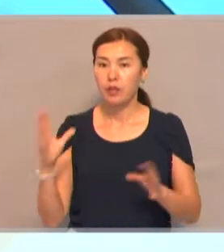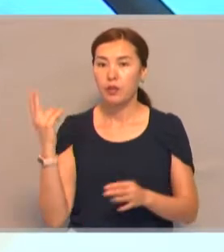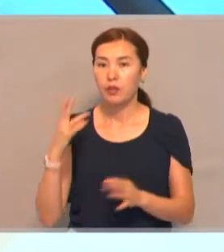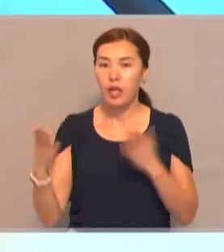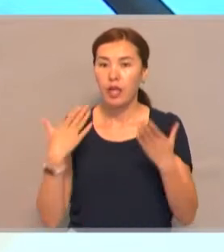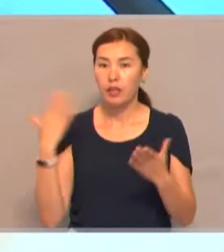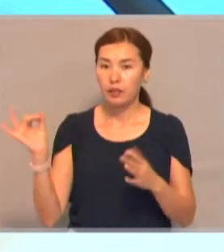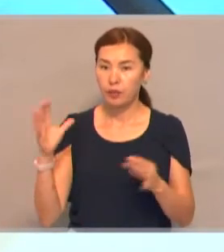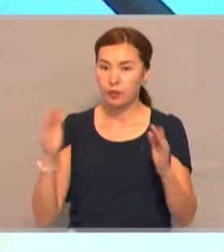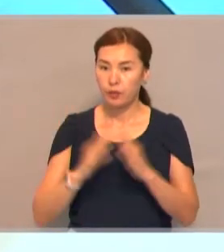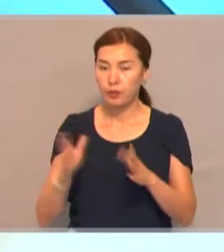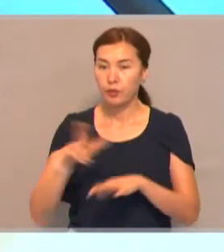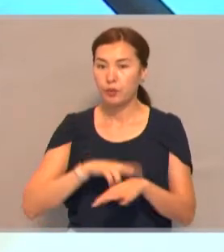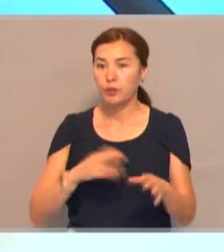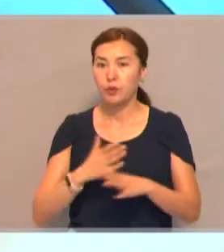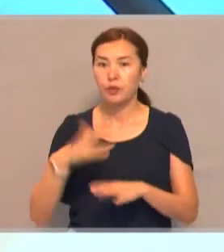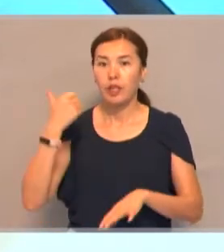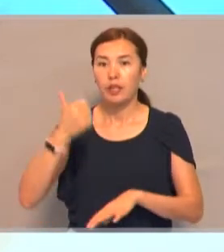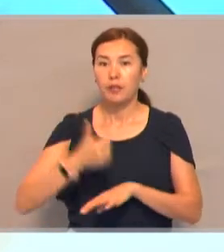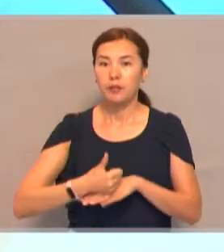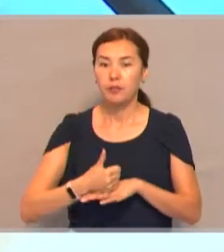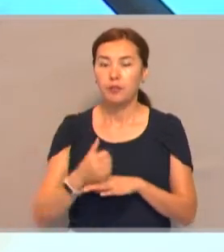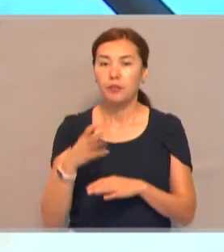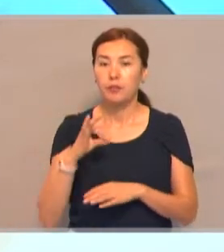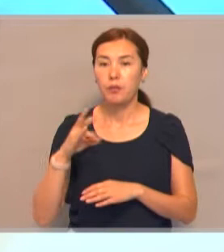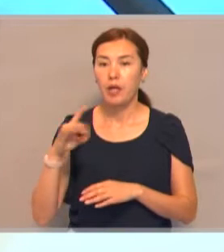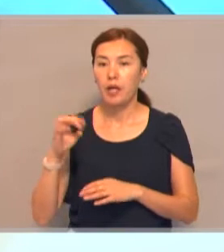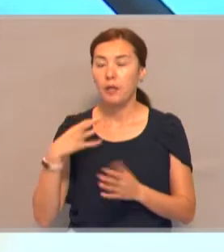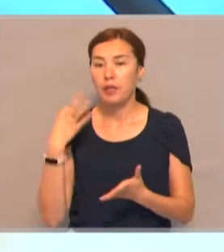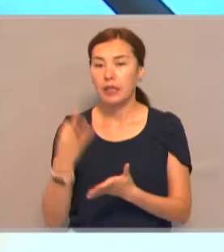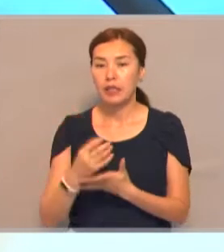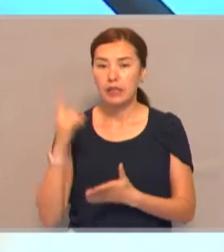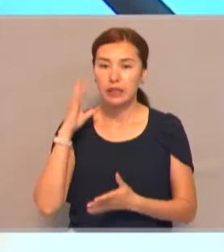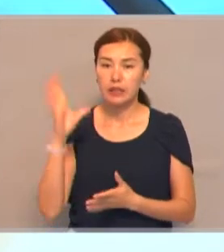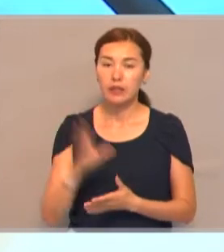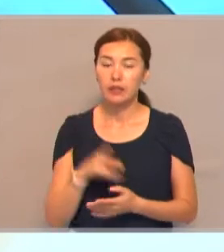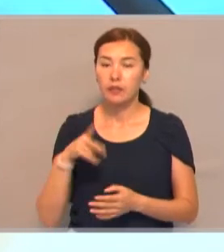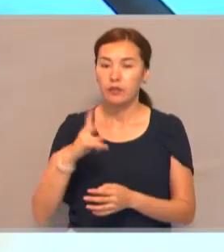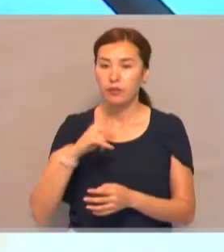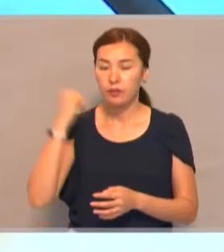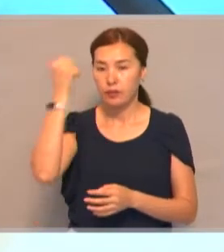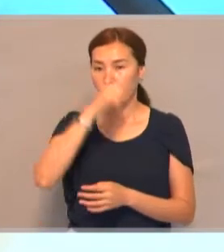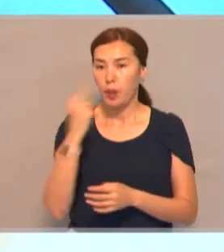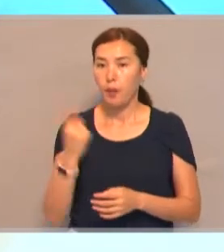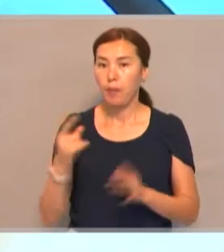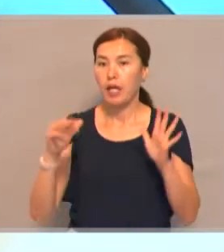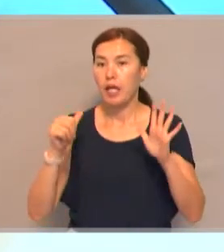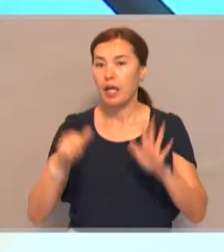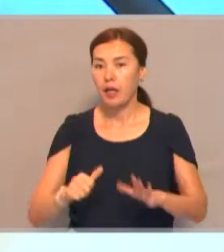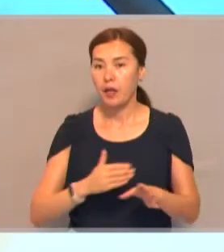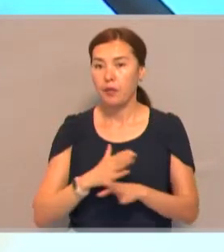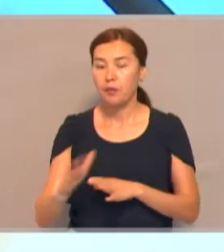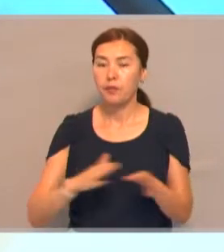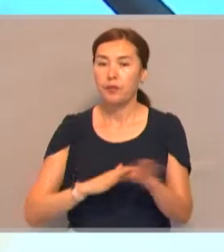үй қатынастары және тұрғын үй инспекциясы бөлімі басшысы Әзімхан Омаровтың есебін тыңдады. 2021 жылдың 1-ші 90-ында